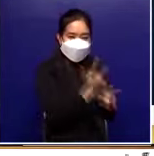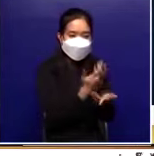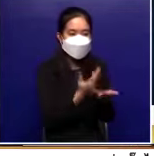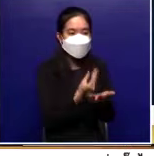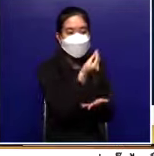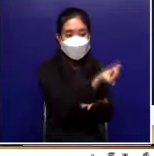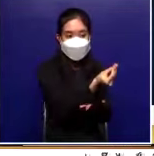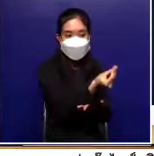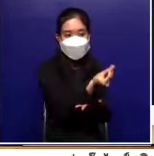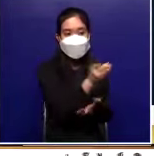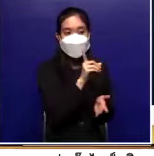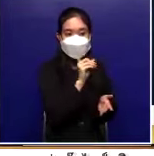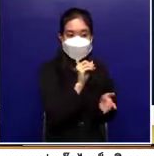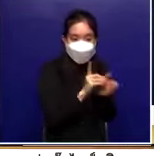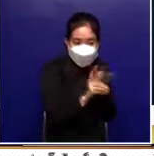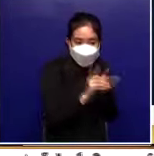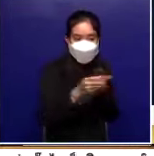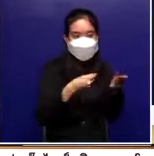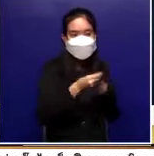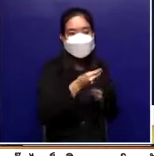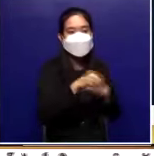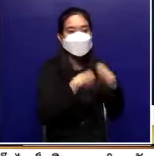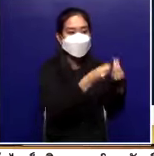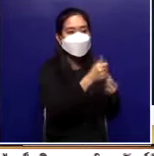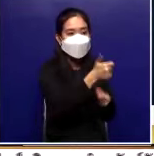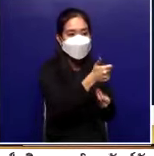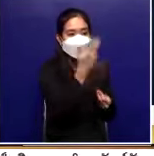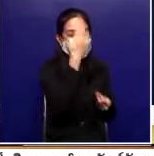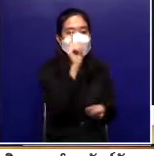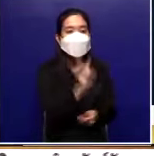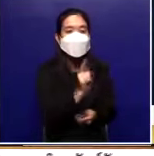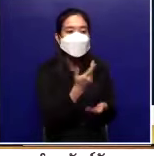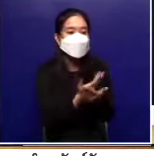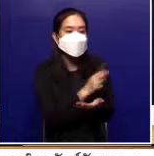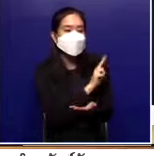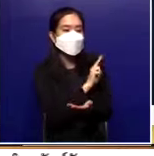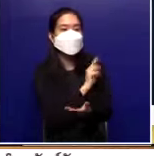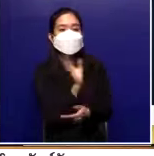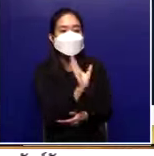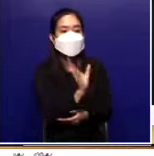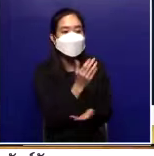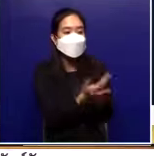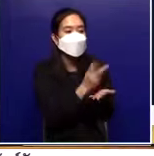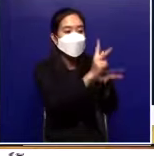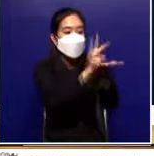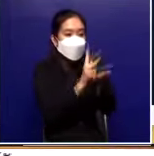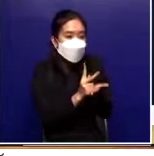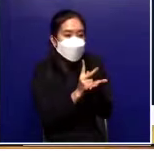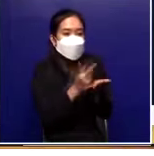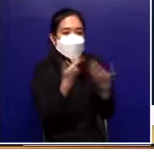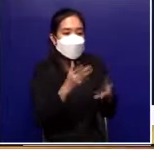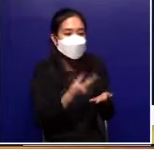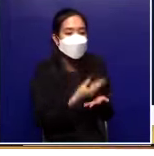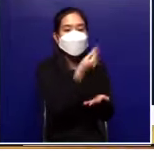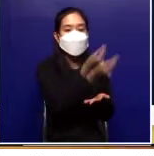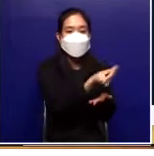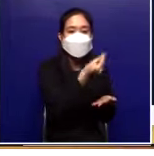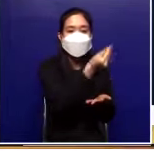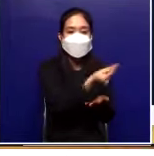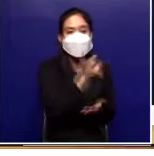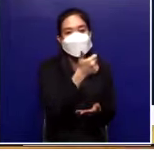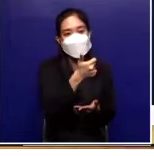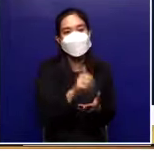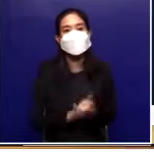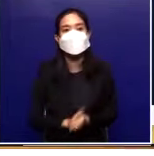ดไม่รถเล็กๆไหมก็ไม่ใช่เงินตัวเองท่านนายกรัฐมนตรีก็ทำได้หมดนะฮะมันจึงเกิดกรณีนี้ครับ